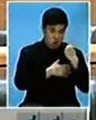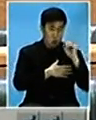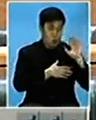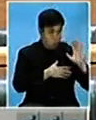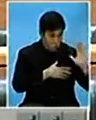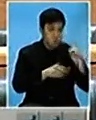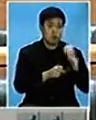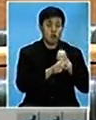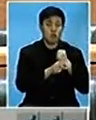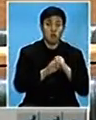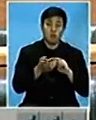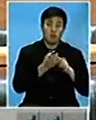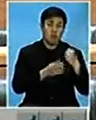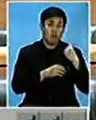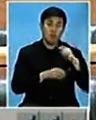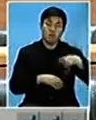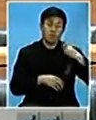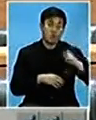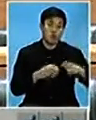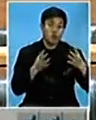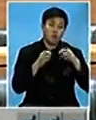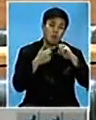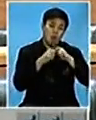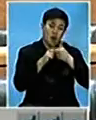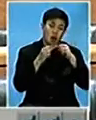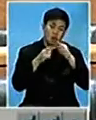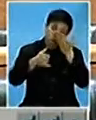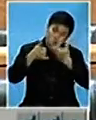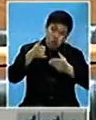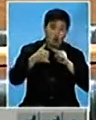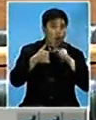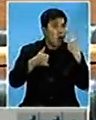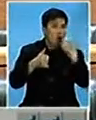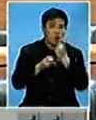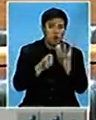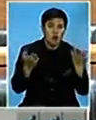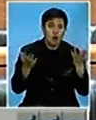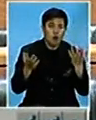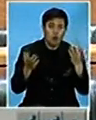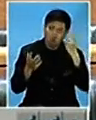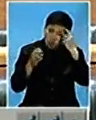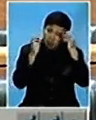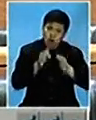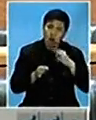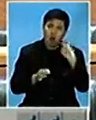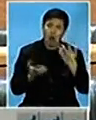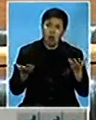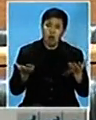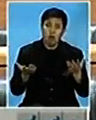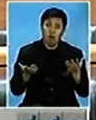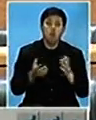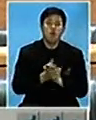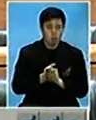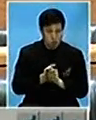ามว่าถ้าไม่เป็นอำนาจของศาลรัฐธรรมนูญกรณีที่มีปัญหาในเรื่องของคุณสมบัติเหล่านี้ใครล่ะครับจะเป็นผู้วินิจฉัย